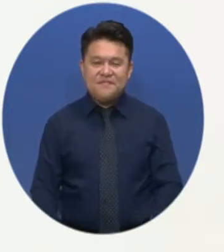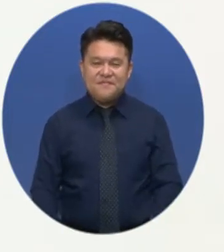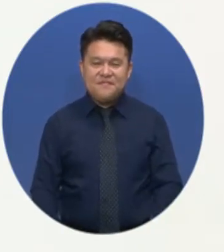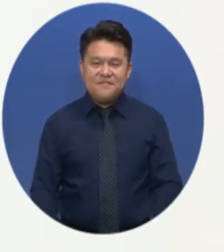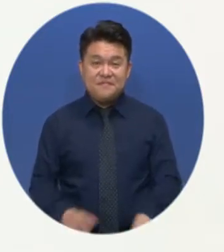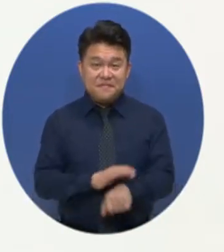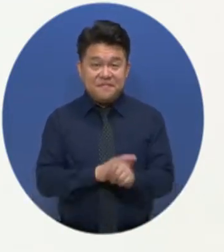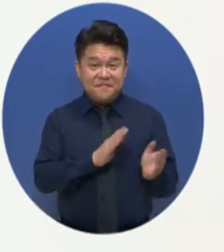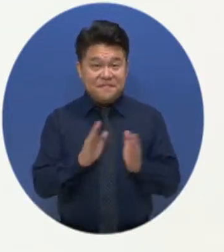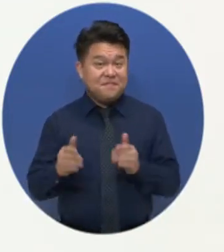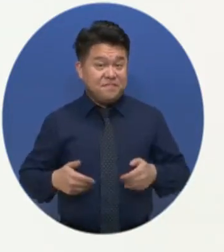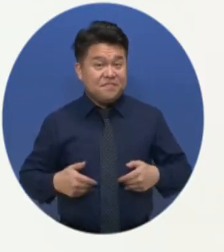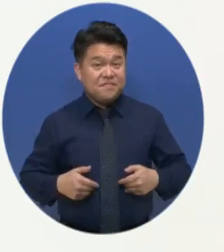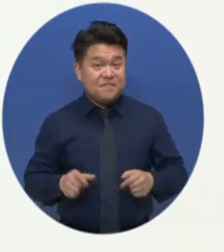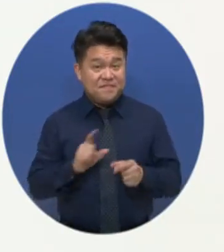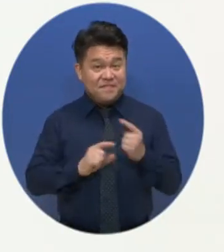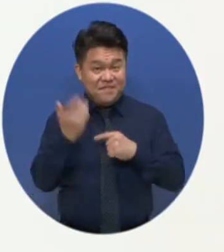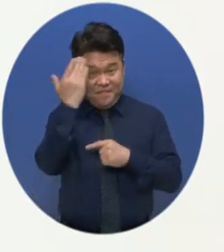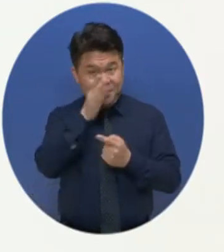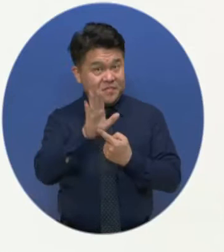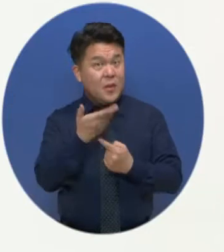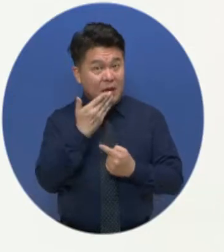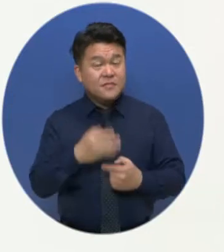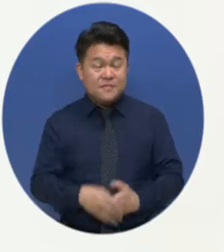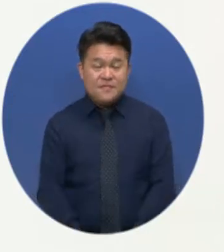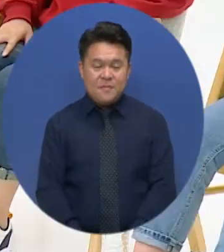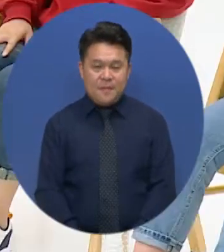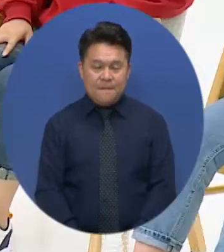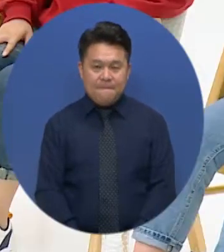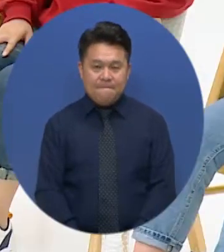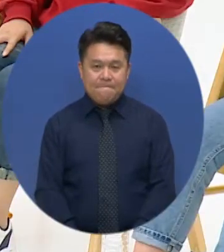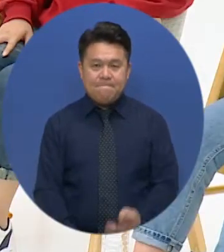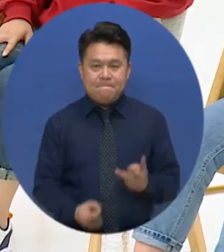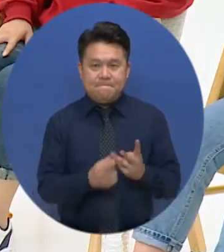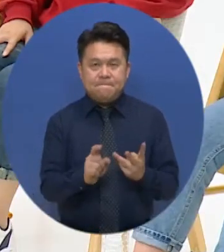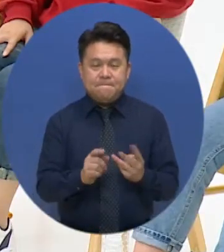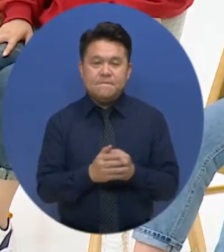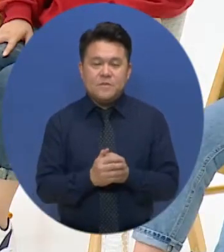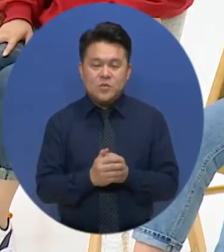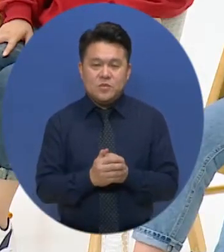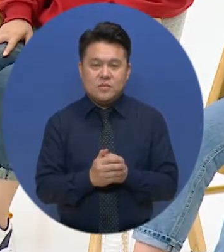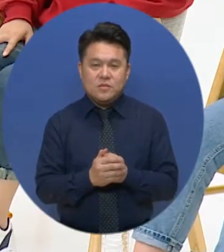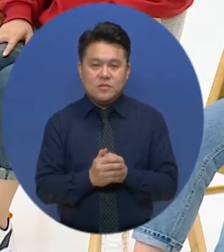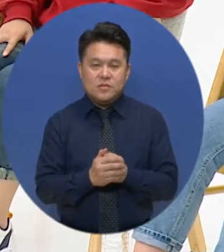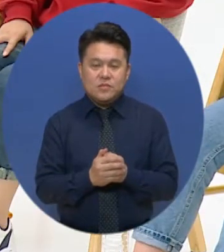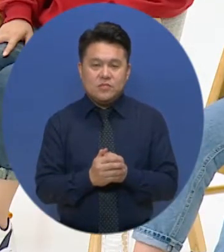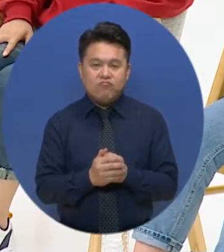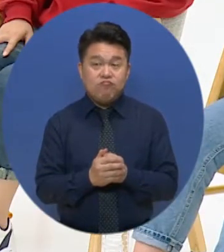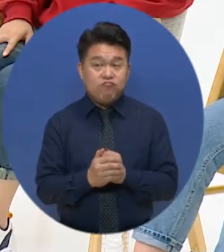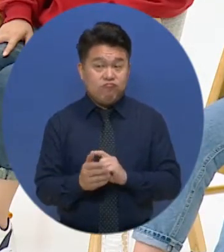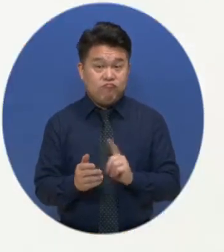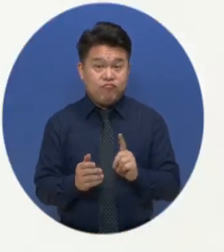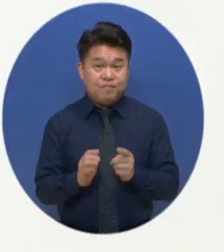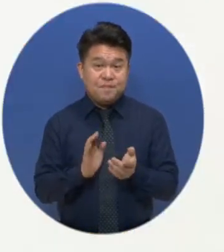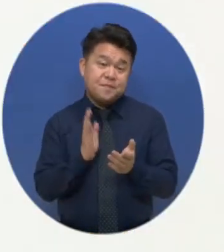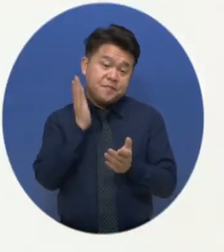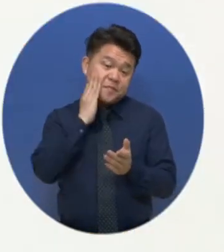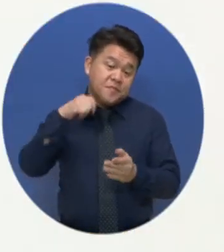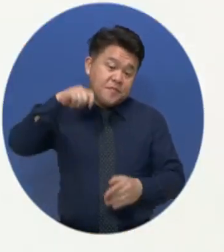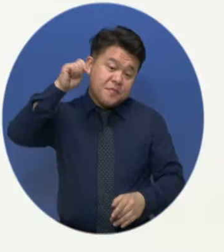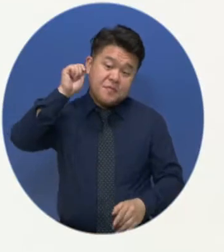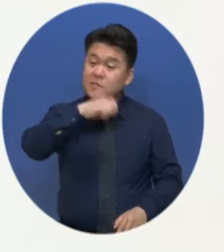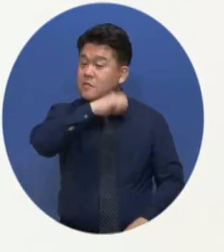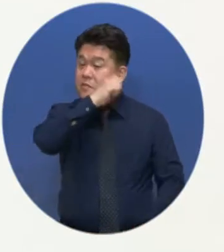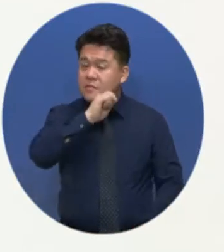거 좀 잘 정리하면 조금 더 깔끔한 인상을 주기 좋을 것 같고요. 그리고 세 번째로는 이제 볼터치